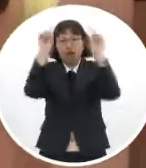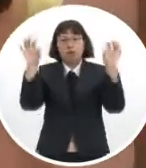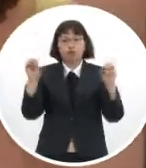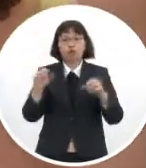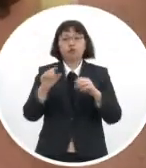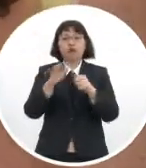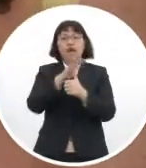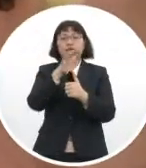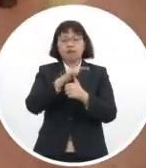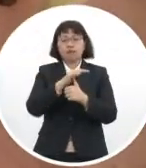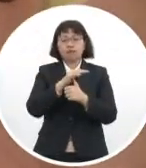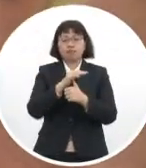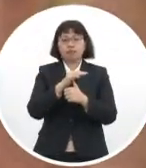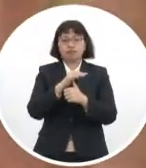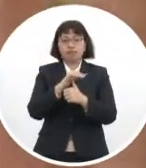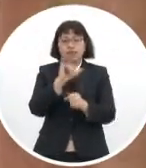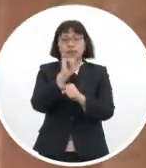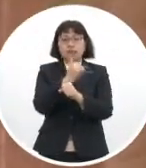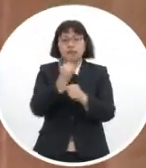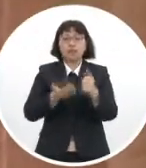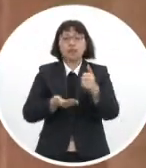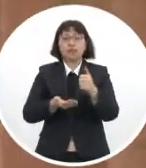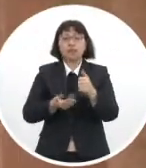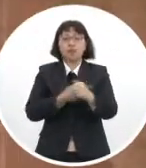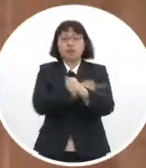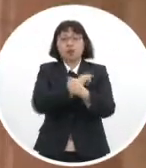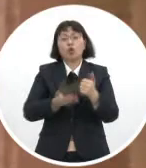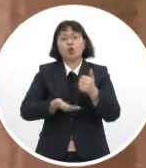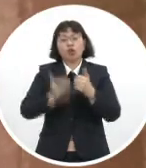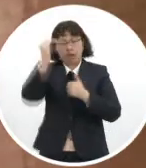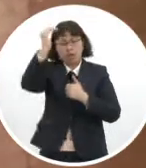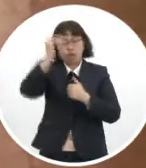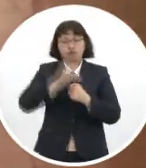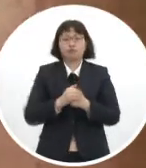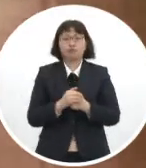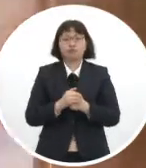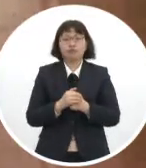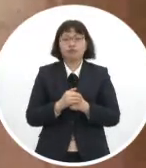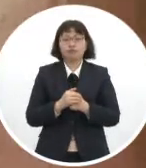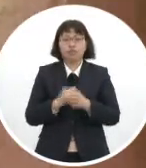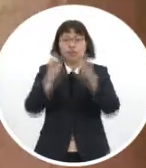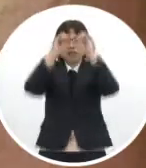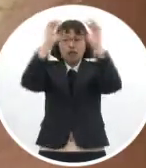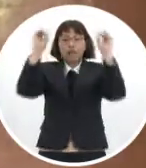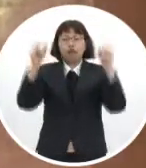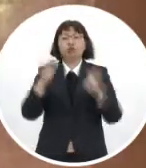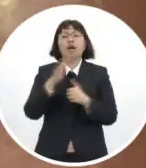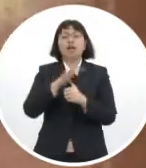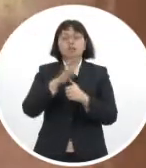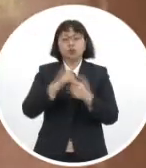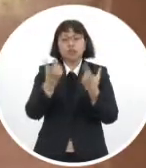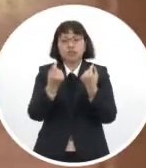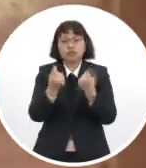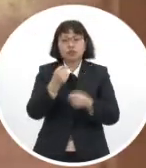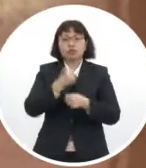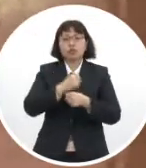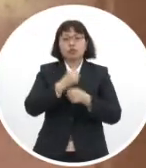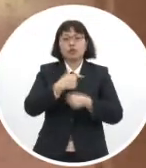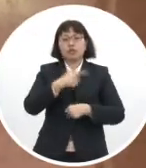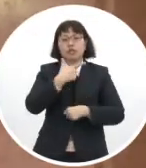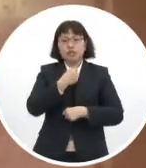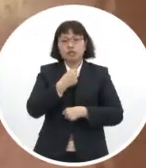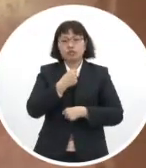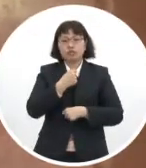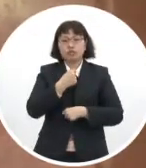知、人材力を高めていく、光り輝く愛知をしっかりと作っていきたいと